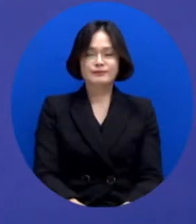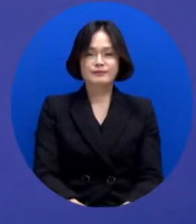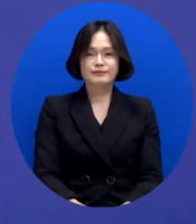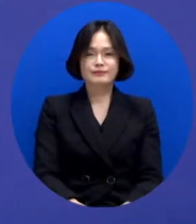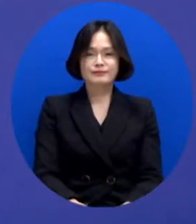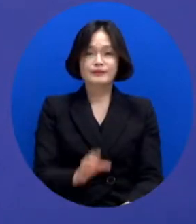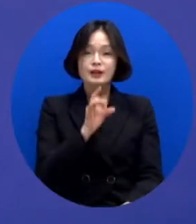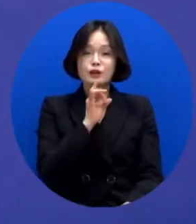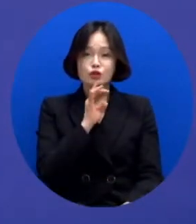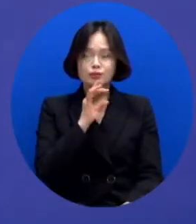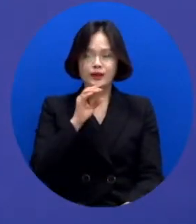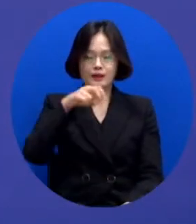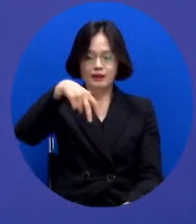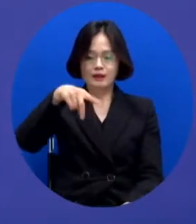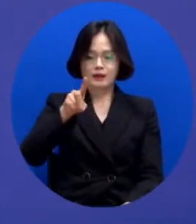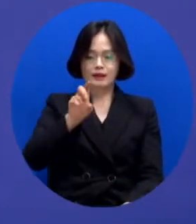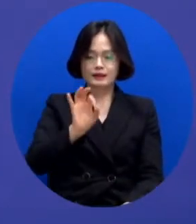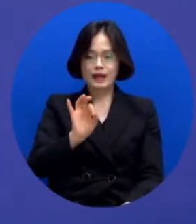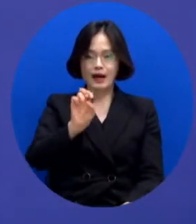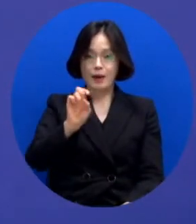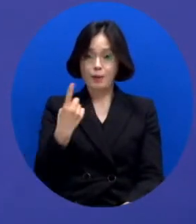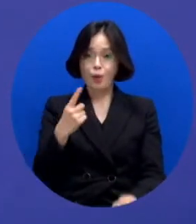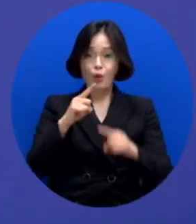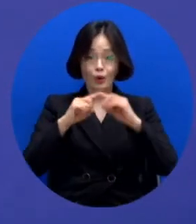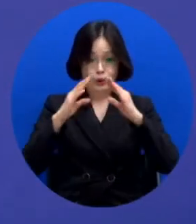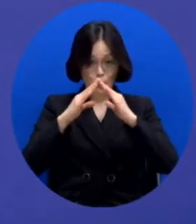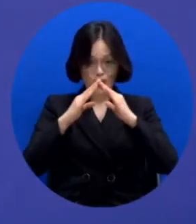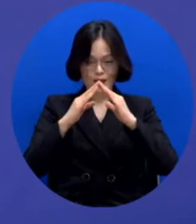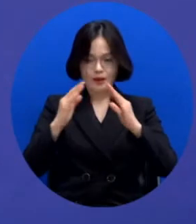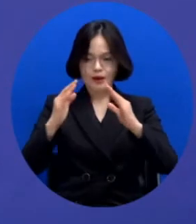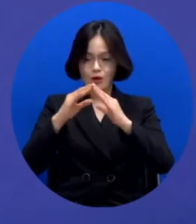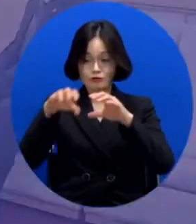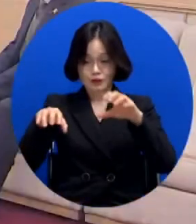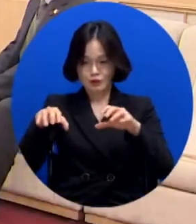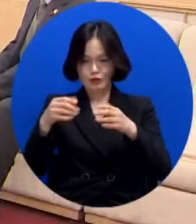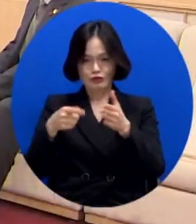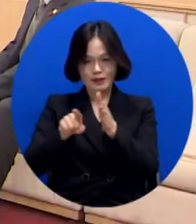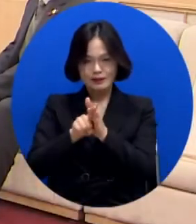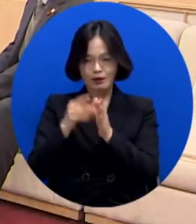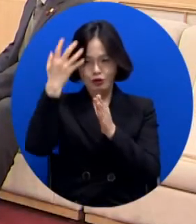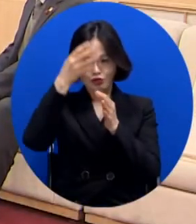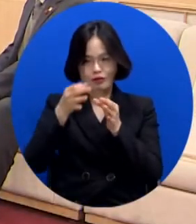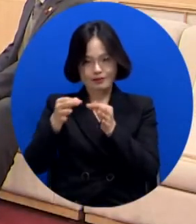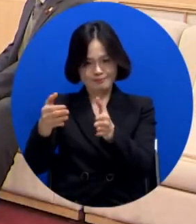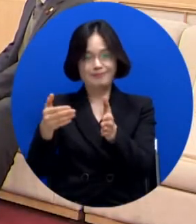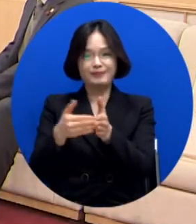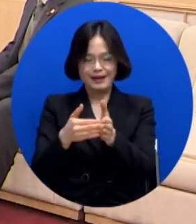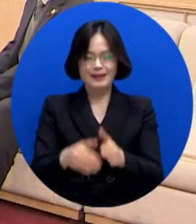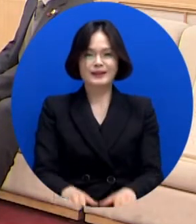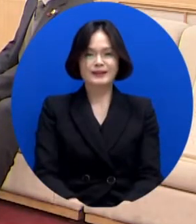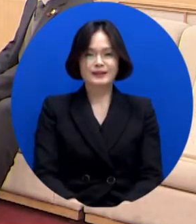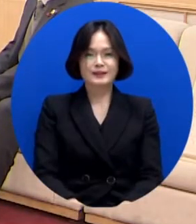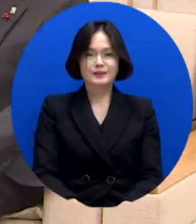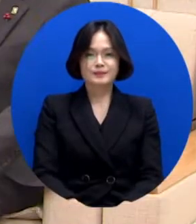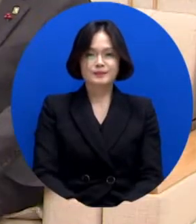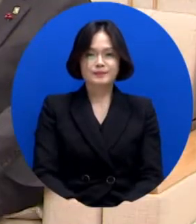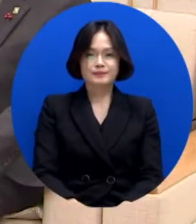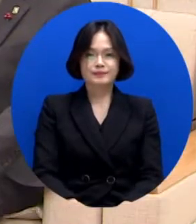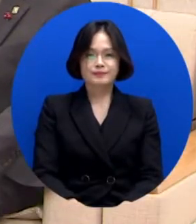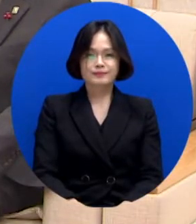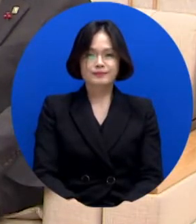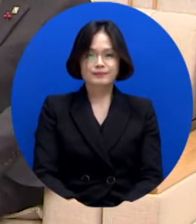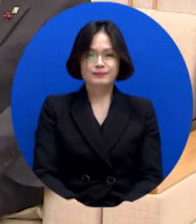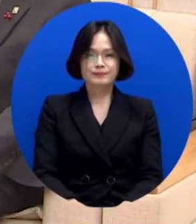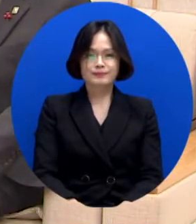구미상모교회가 경북 구미시청을 방문해 이웃돕기 성금을 기탁했습니다. 이번 기탁식에서는